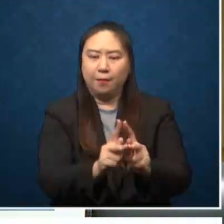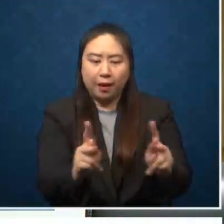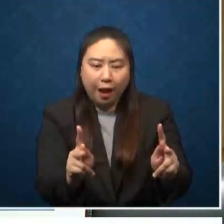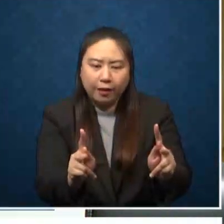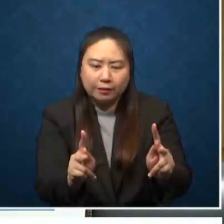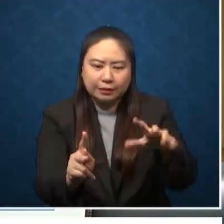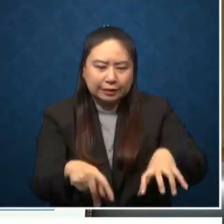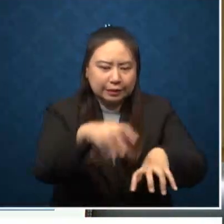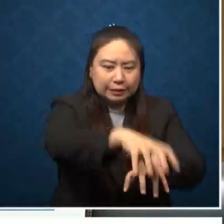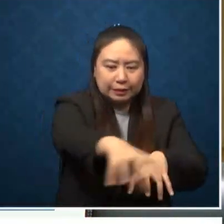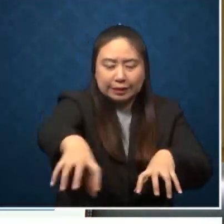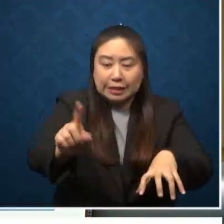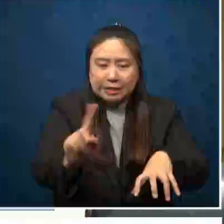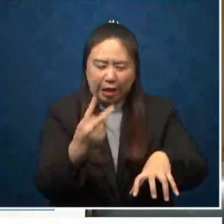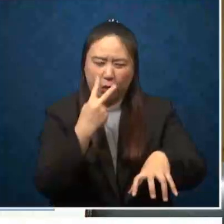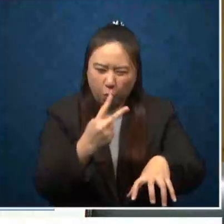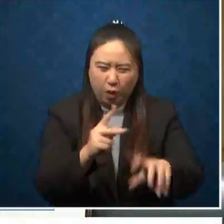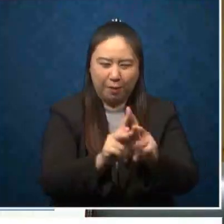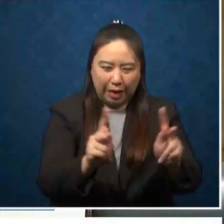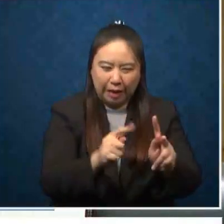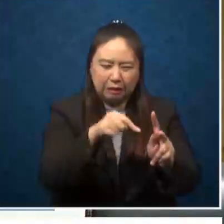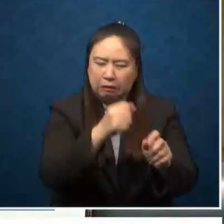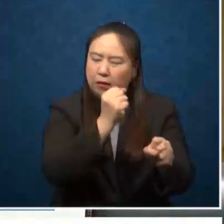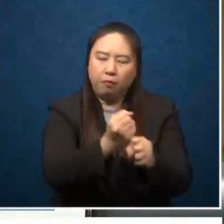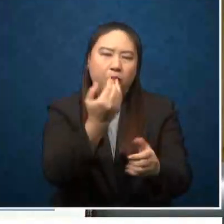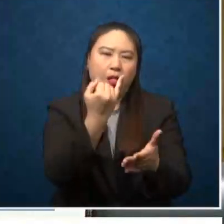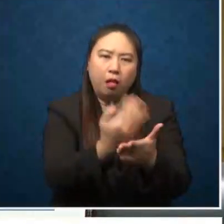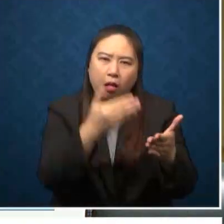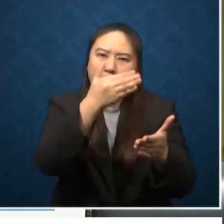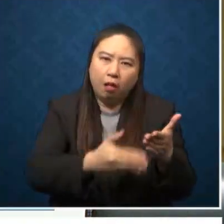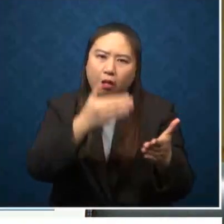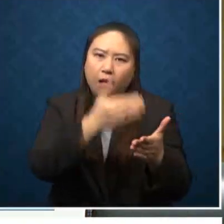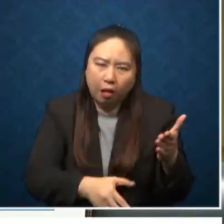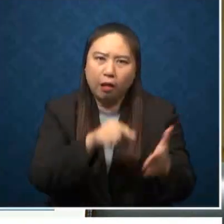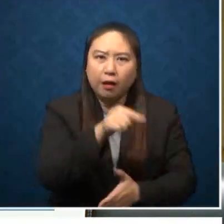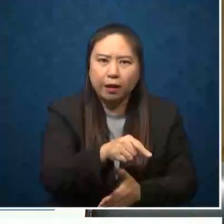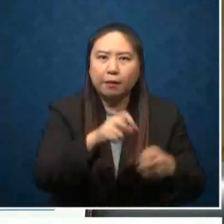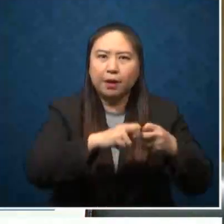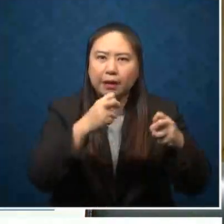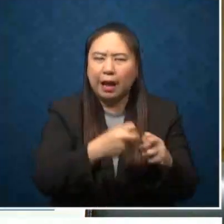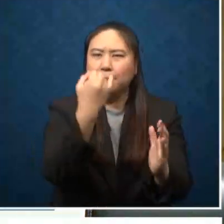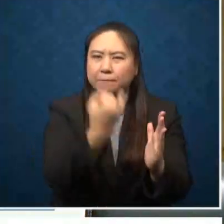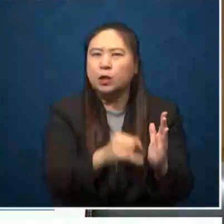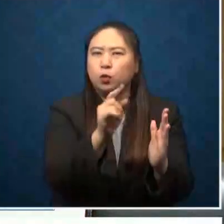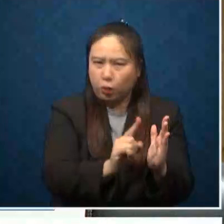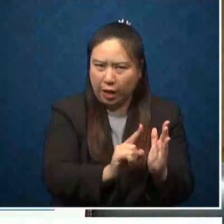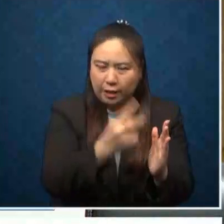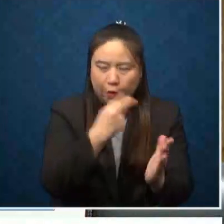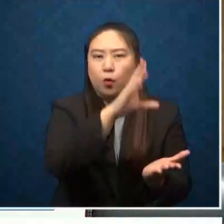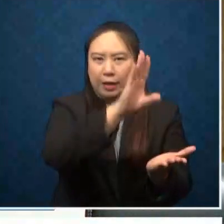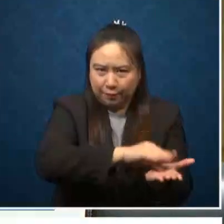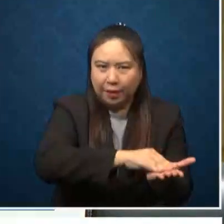บ้านที่ไม่ประสบความสำเร็จว่าเกิดขึ้นด้วยองค์ประกอบใด